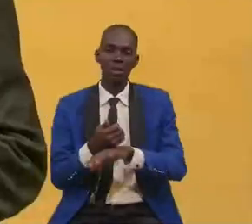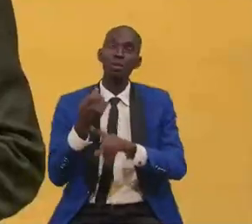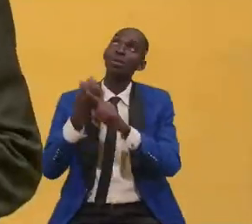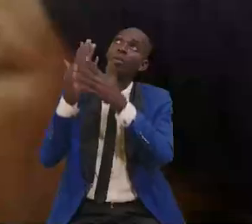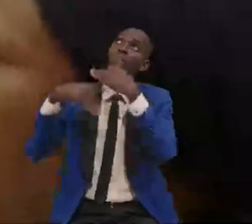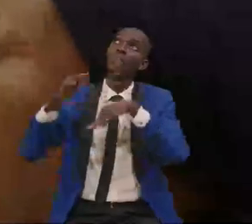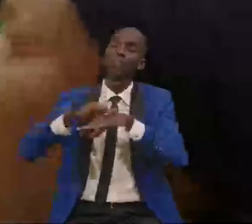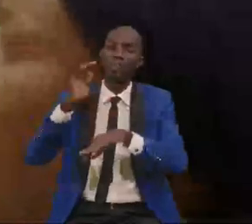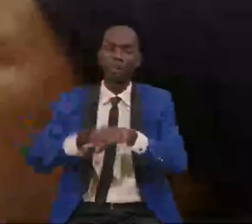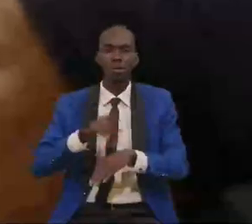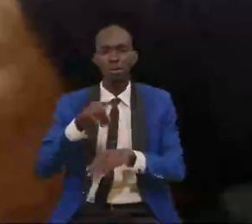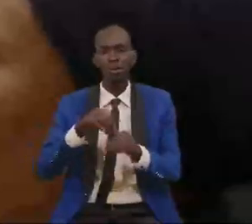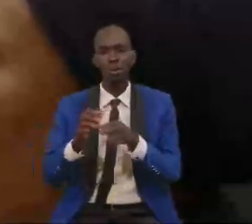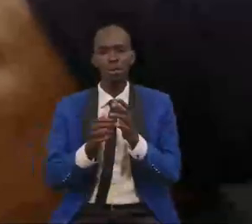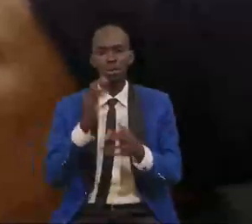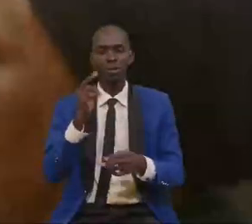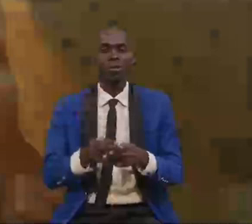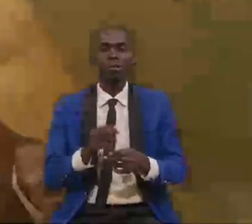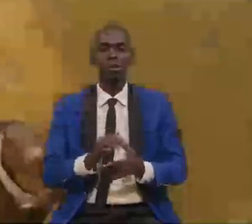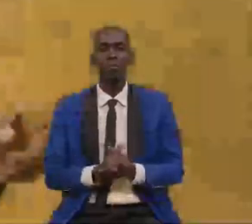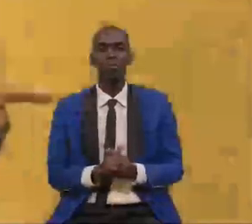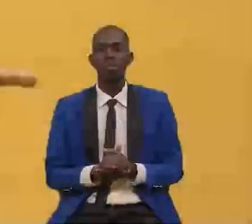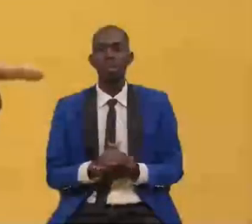de Jésus. Alors j'ai dit,